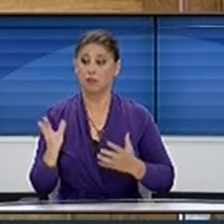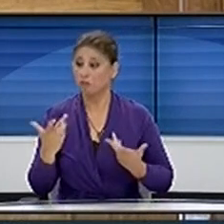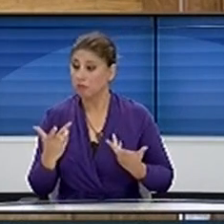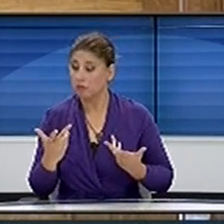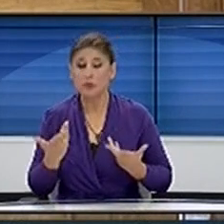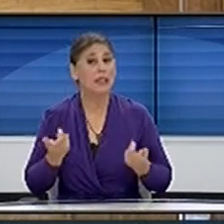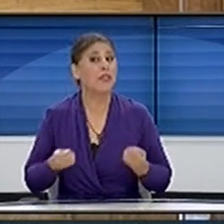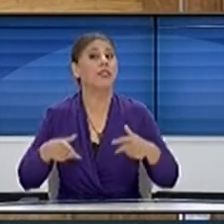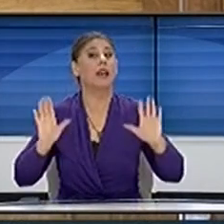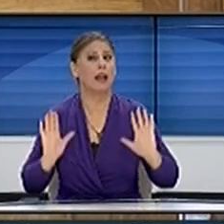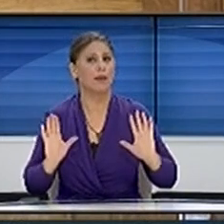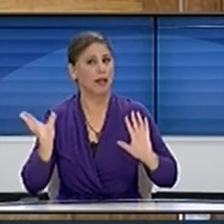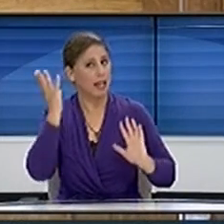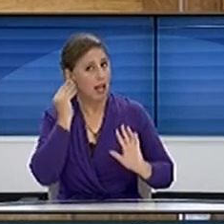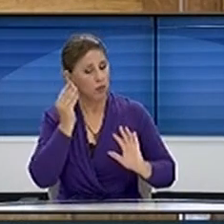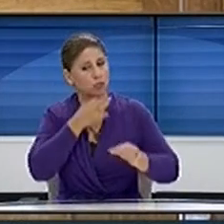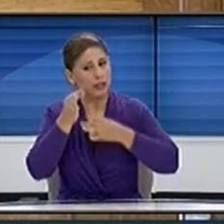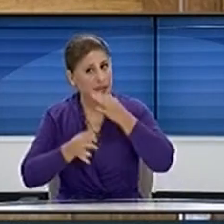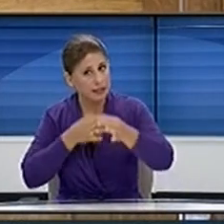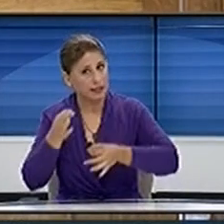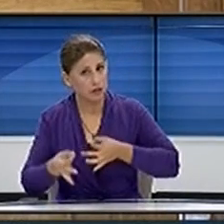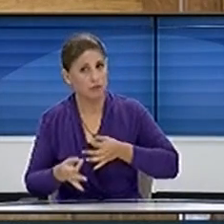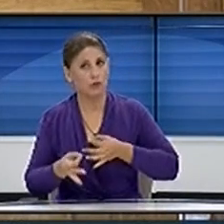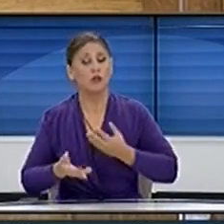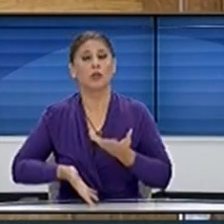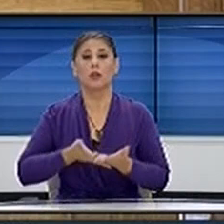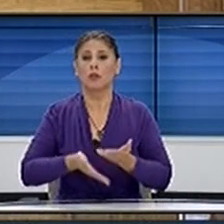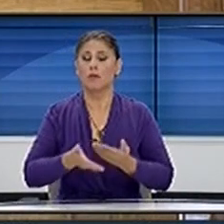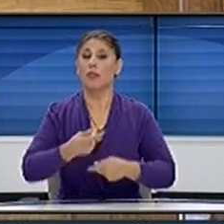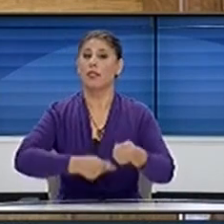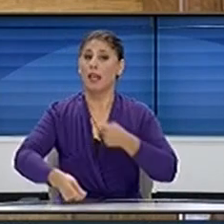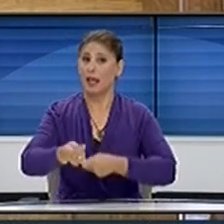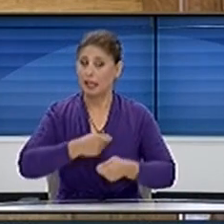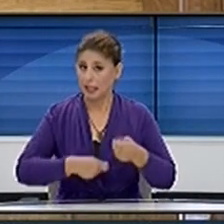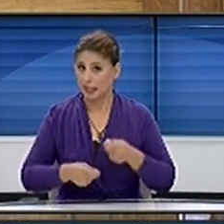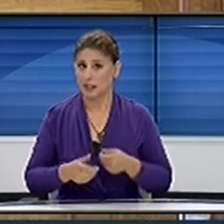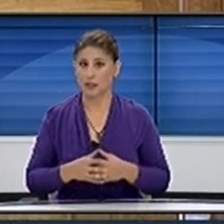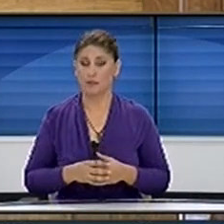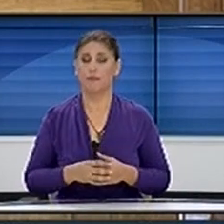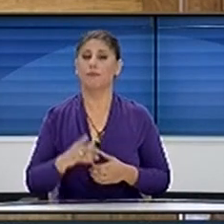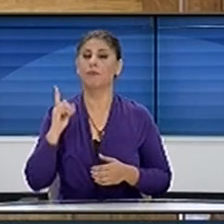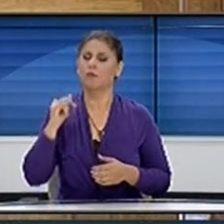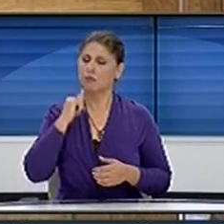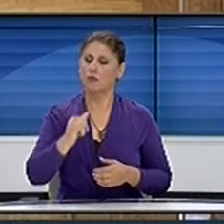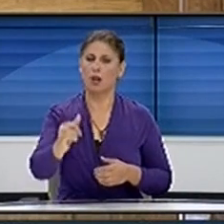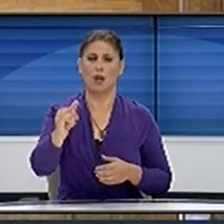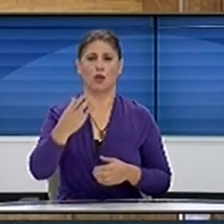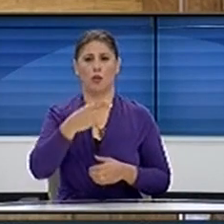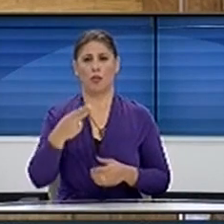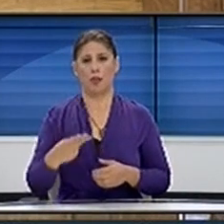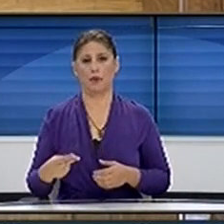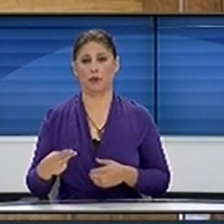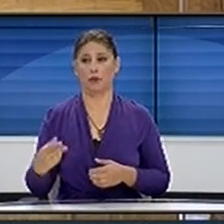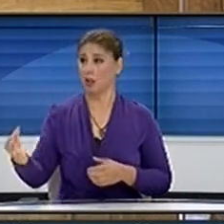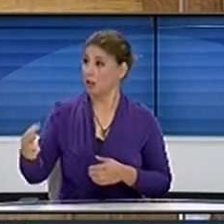μας. Να ακούσει τις εξηγήσεις μας, να συμβάλλει στη διαχείριση ενός διαχρονικού ζητήματος. Και